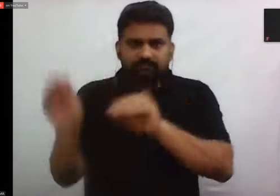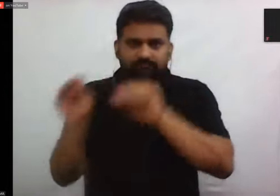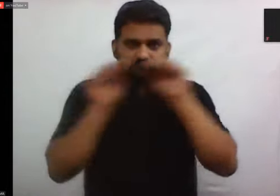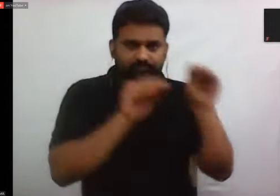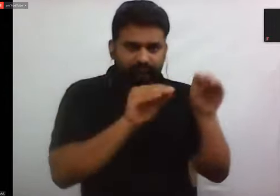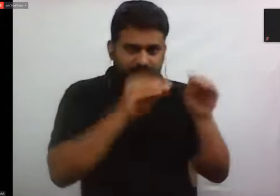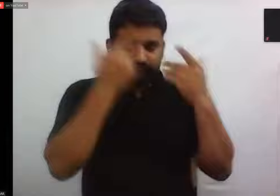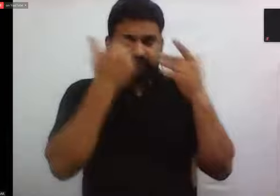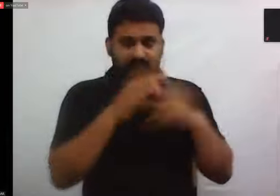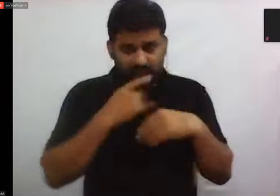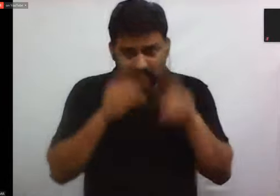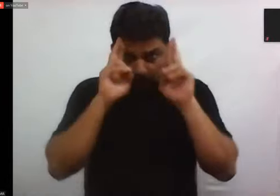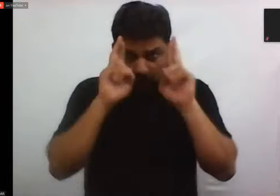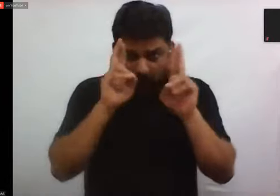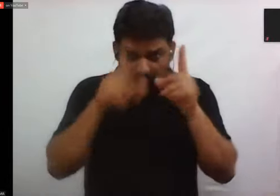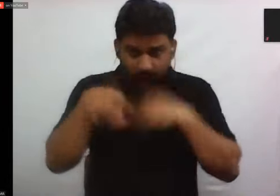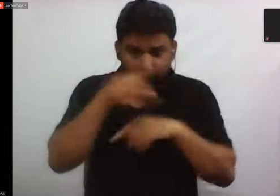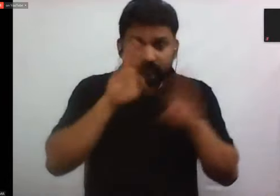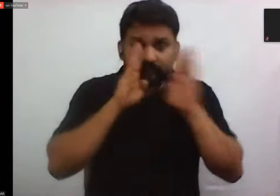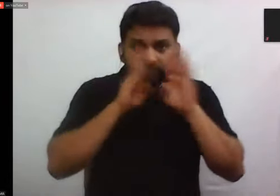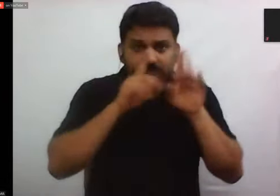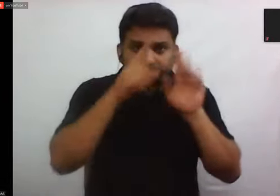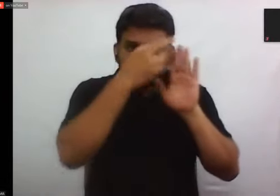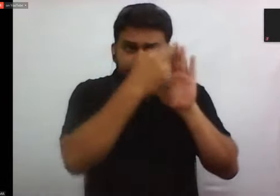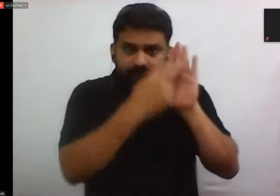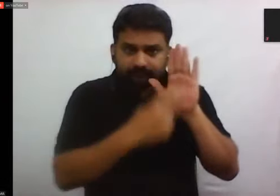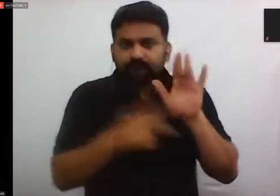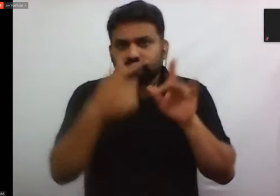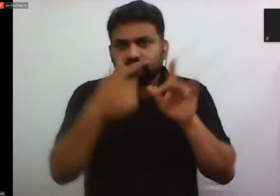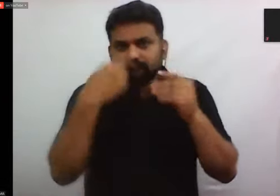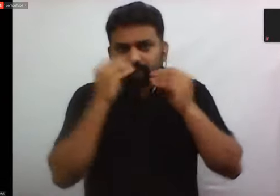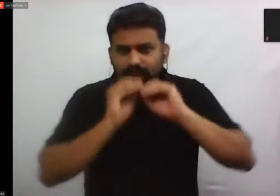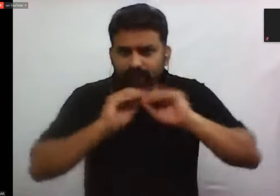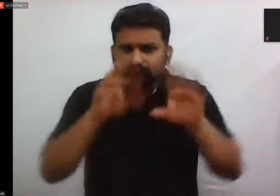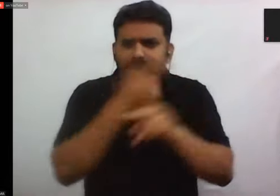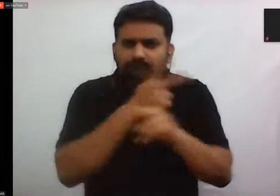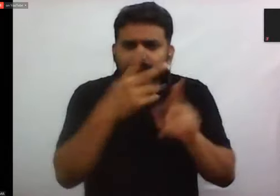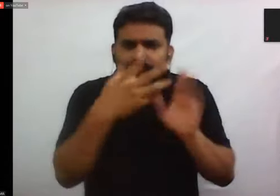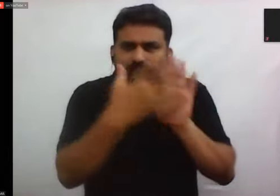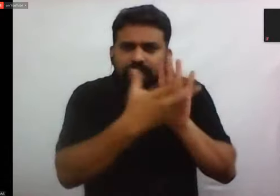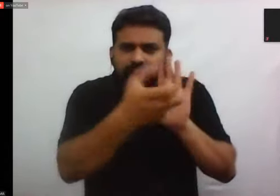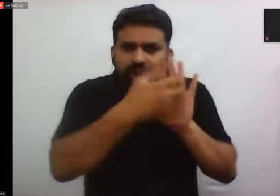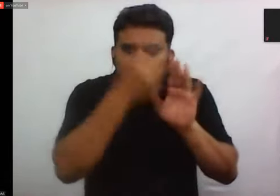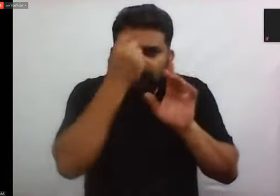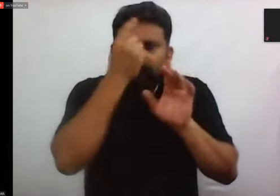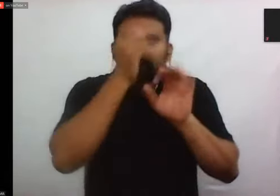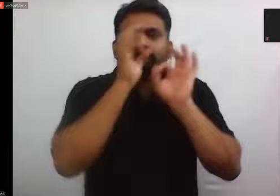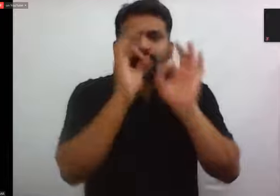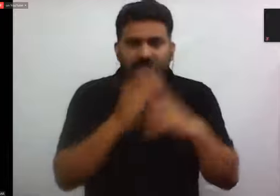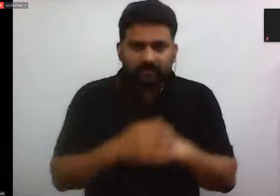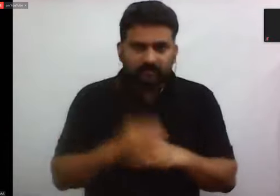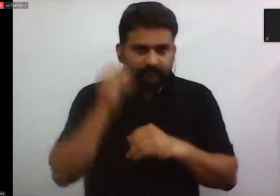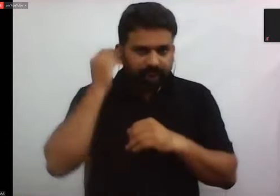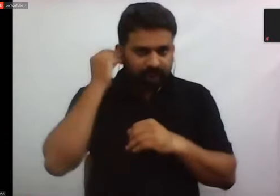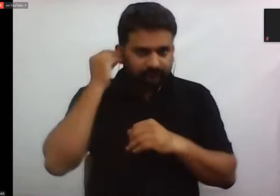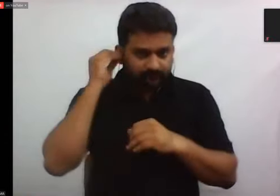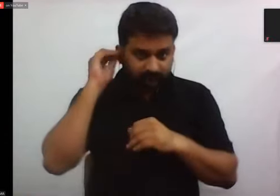तो आशा करते हैं कि आप फेसबुक में थोड़ा इंफॉर्मेशन वहां से ले पाए. अगर